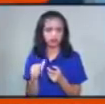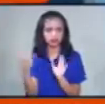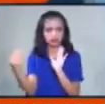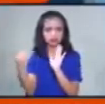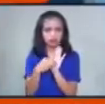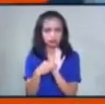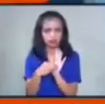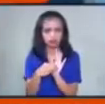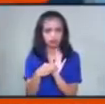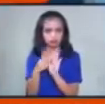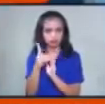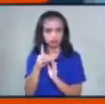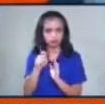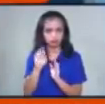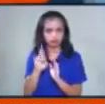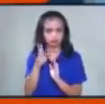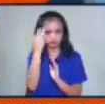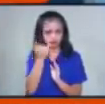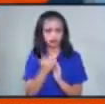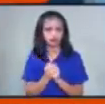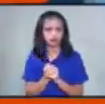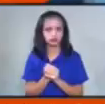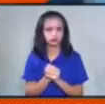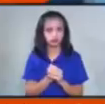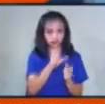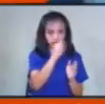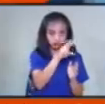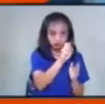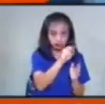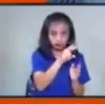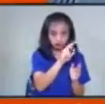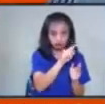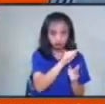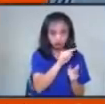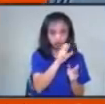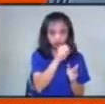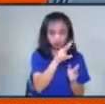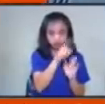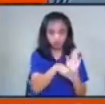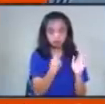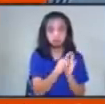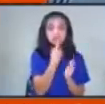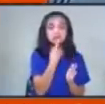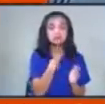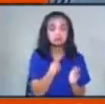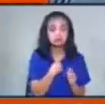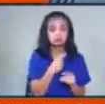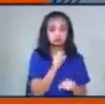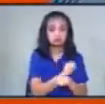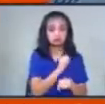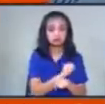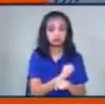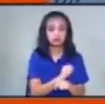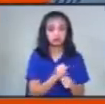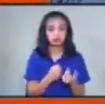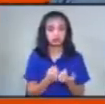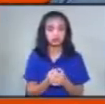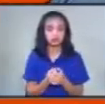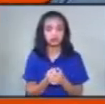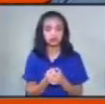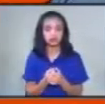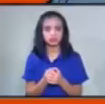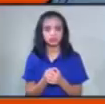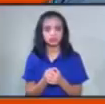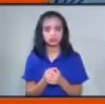inilagay sa DTR nyo? Eh, 12 hours lang. 12 hours kasi yung sinabi nyo na duty namin, sir, nalaman. Oo,